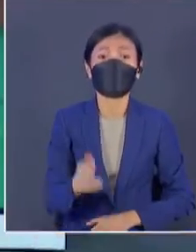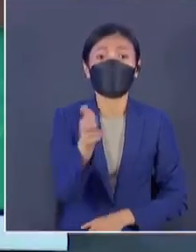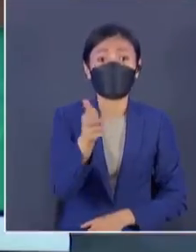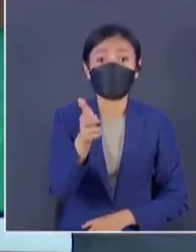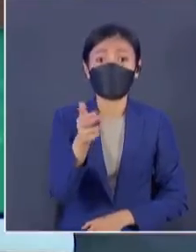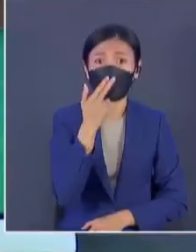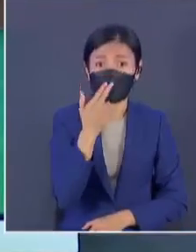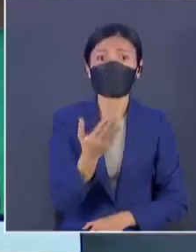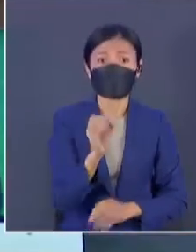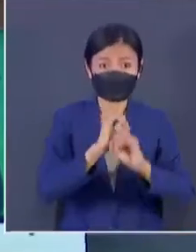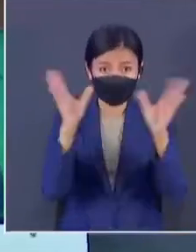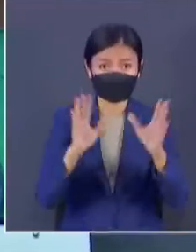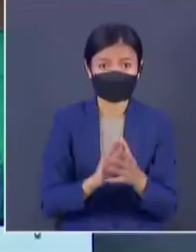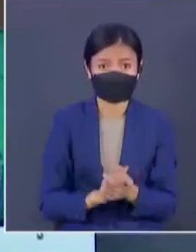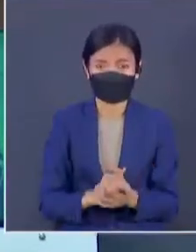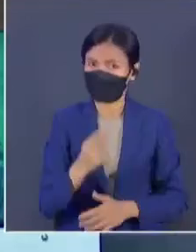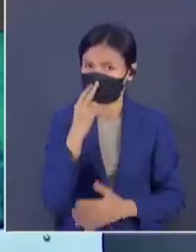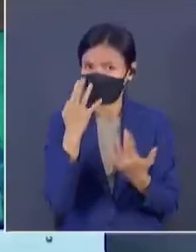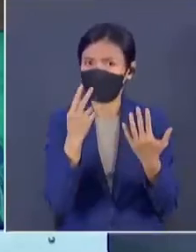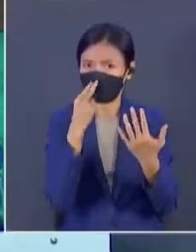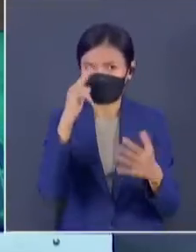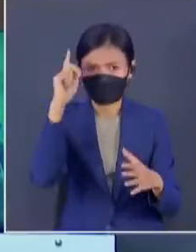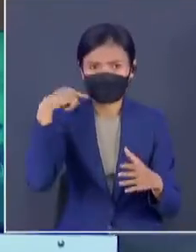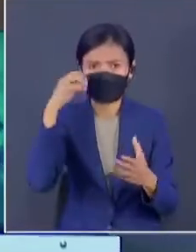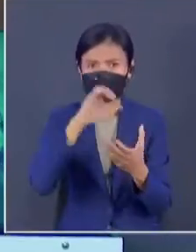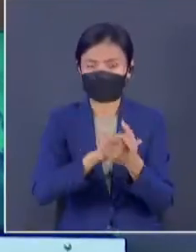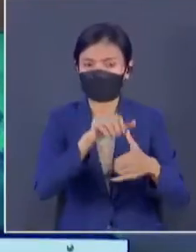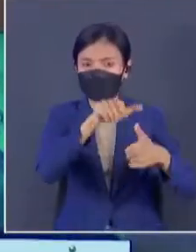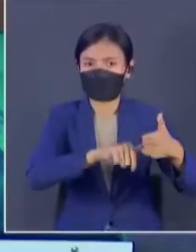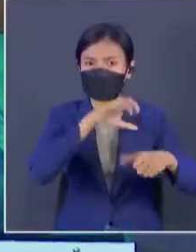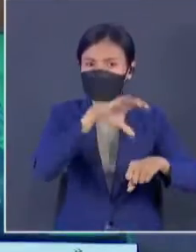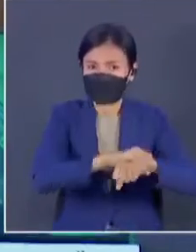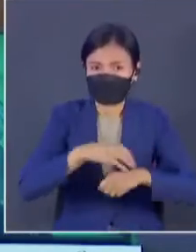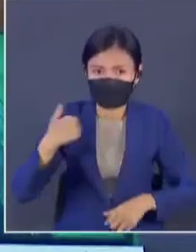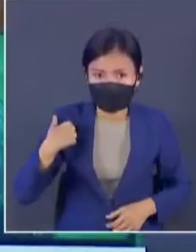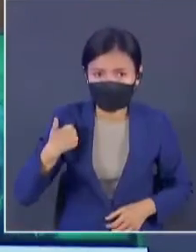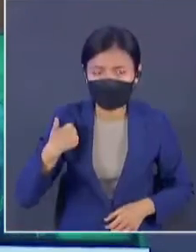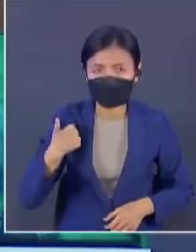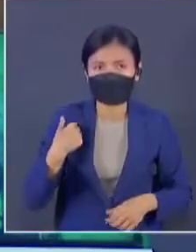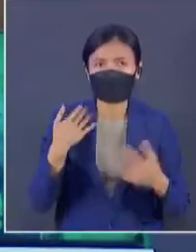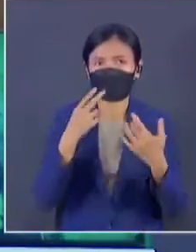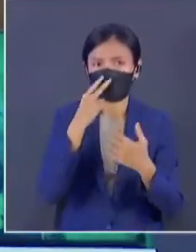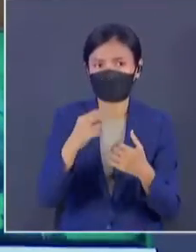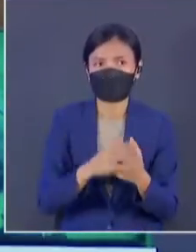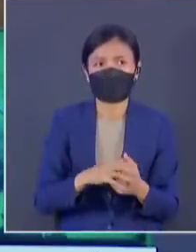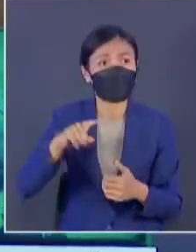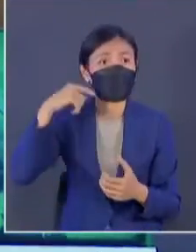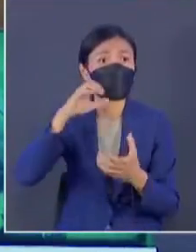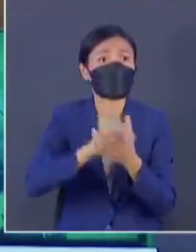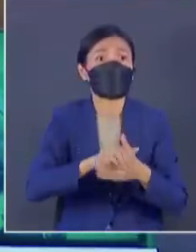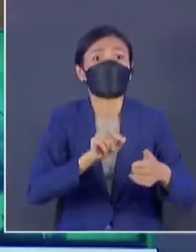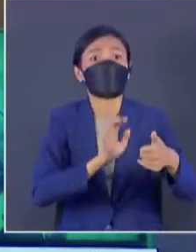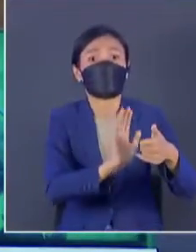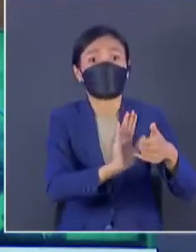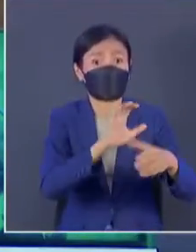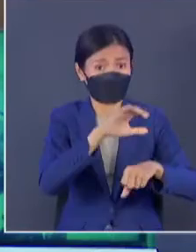ครับและดูซิว่าจะจับภรรยาตัวเองเข้าคุกหรือเปล่าเพราะเวลาจับเจ้ามือหวยคนอื่นเข้าคุกเนี่ยจับได ้ครับ และนี่ภรรยาตัวเองด้วย